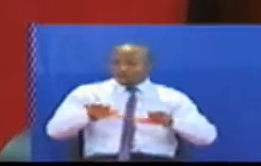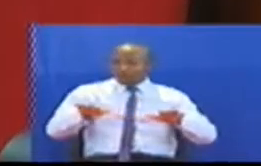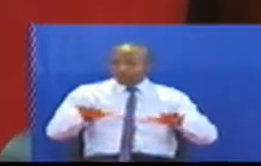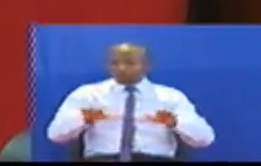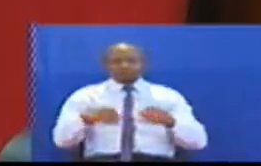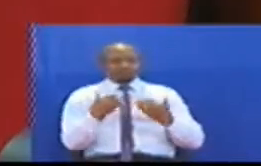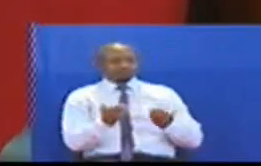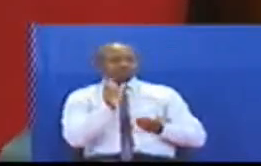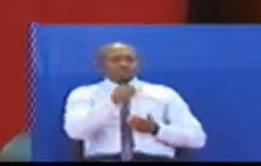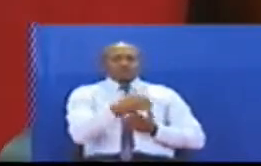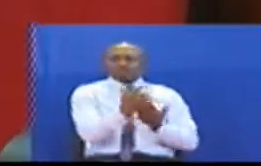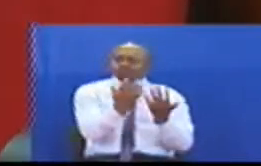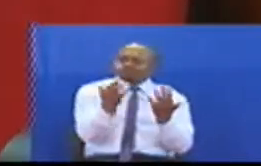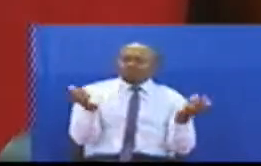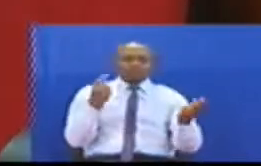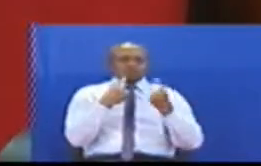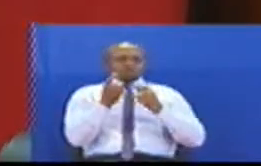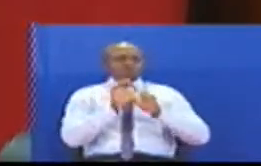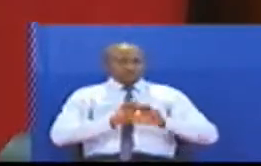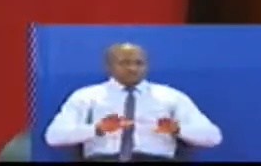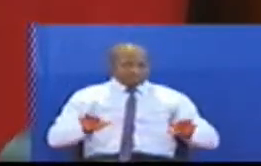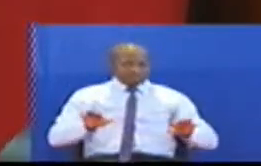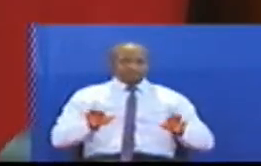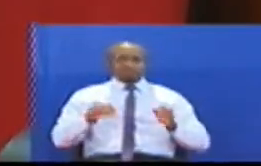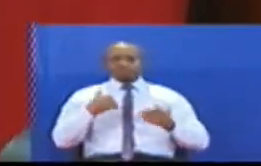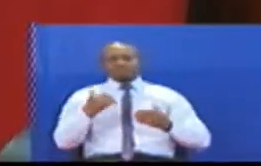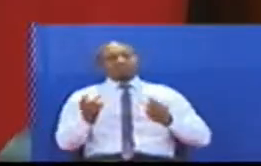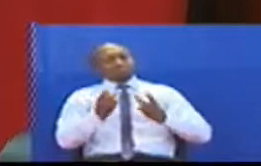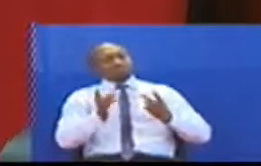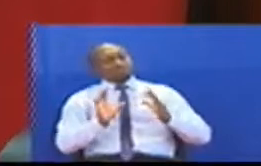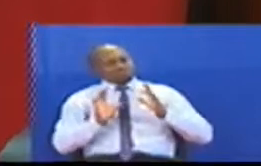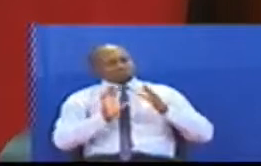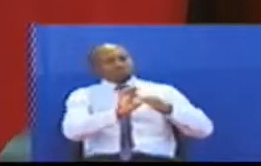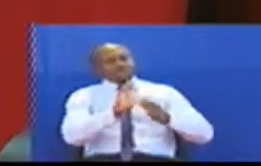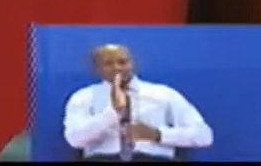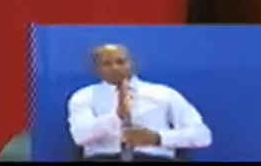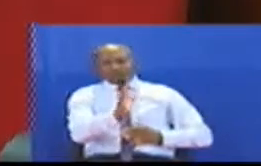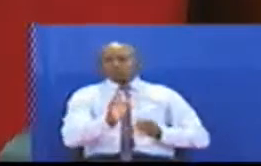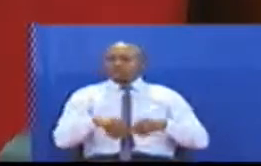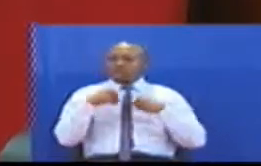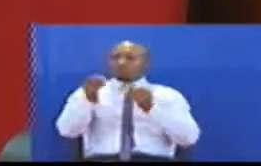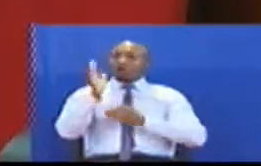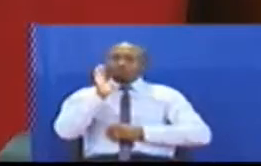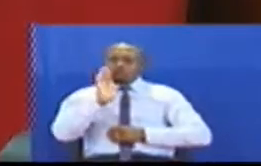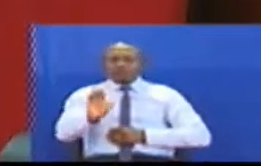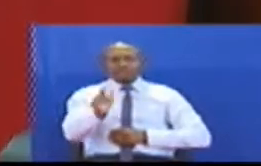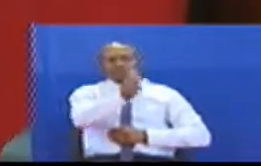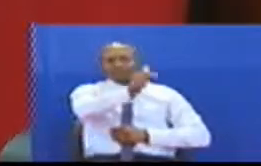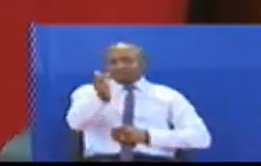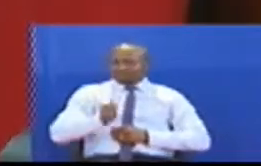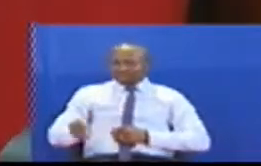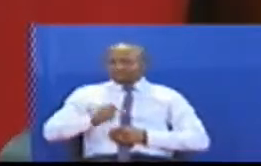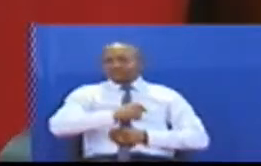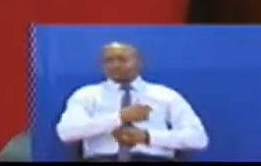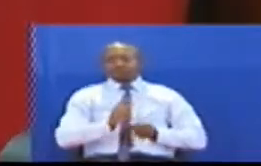Wenzangu wengi wamelizungumzia. Niungane na wenzangu kutoa pole kwa Watanzania wenzangu ambao